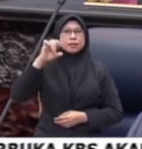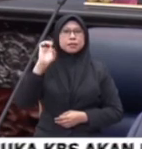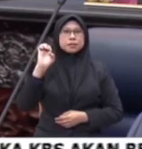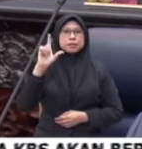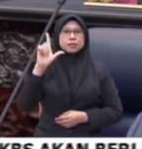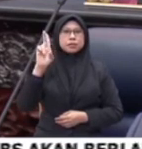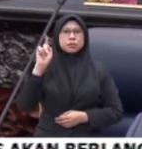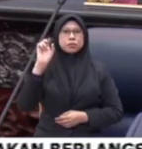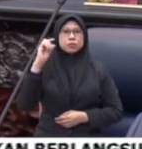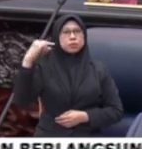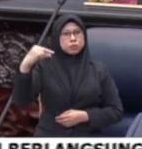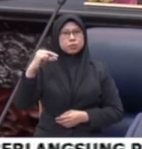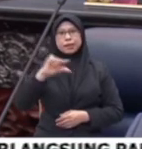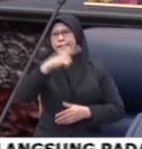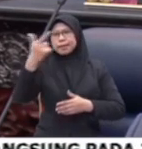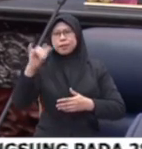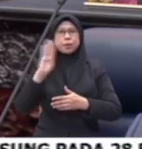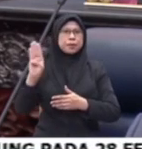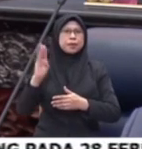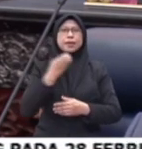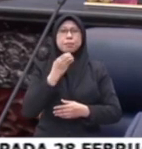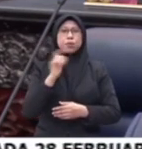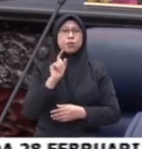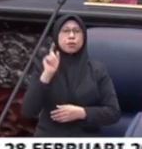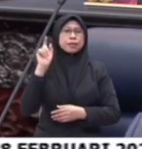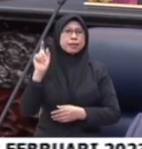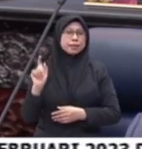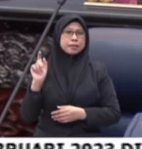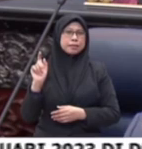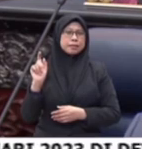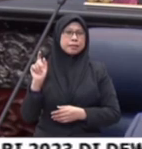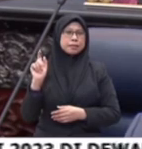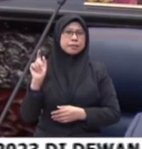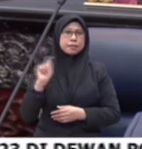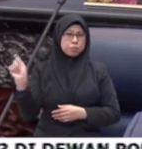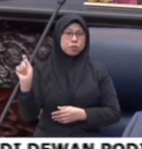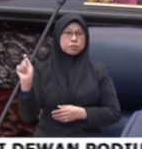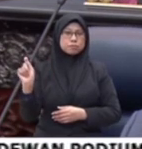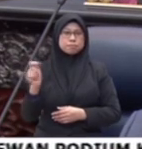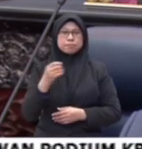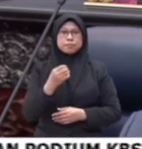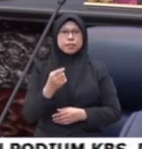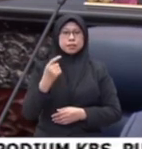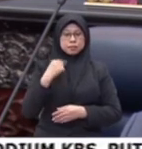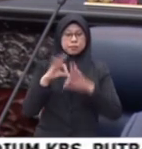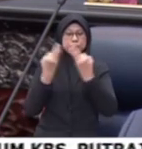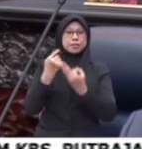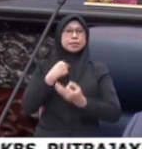lagi YB Ipoh Timur, kalau tak silap saya, bangkit soal tu yang mengatakan bahawa menantu